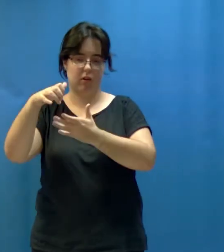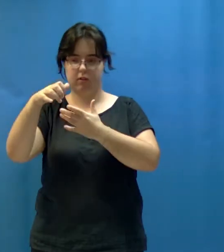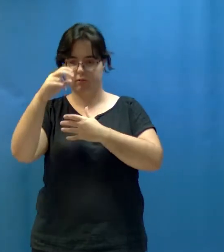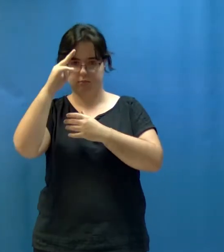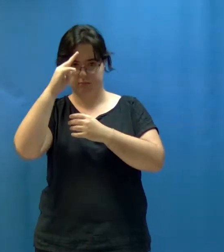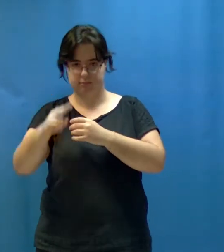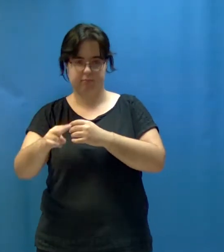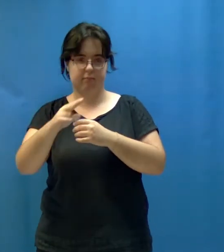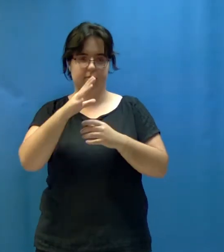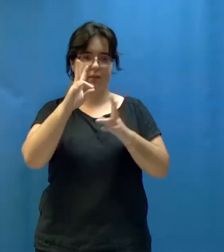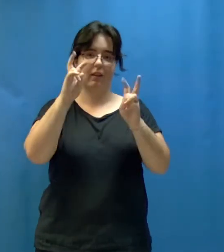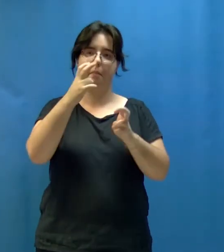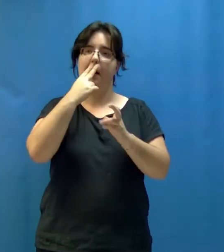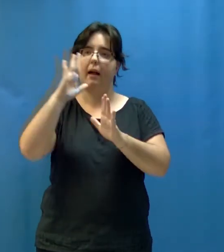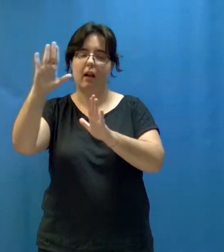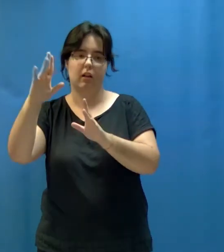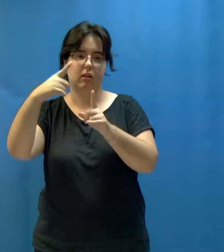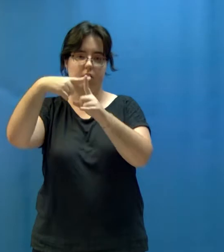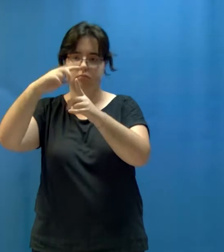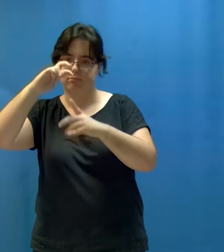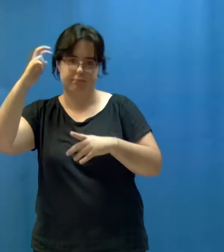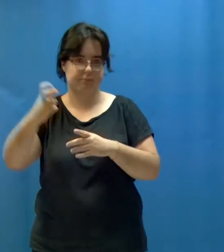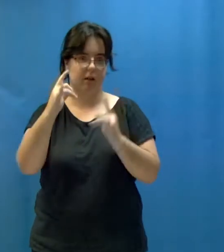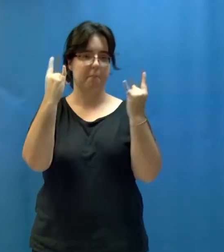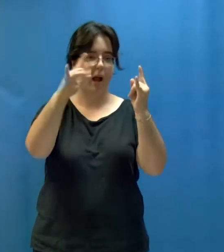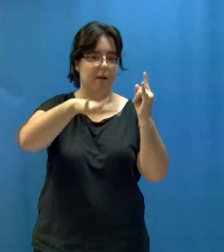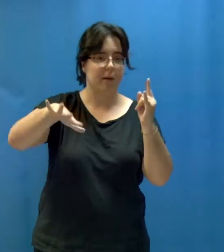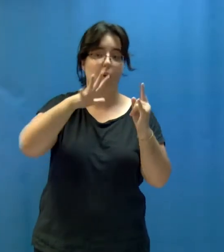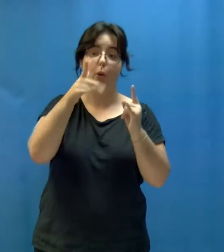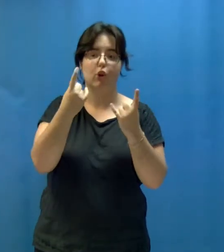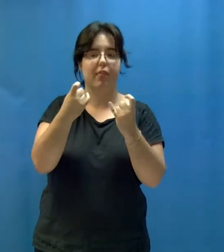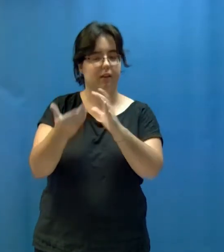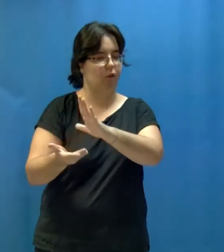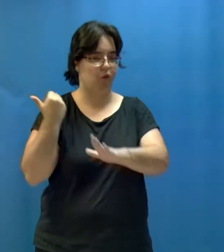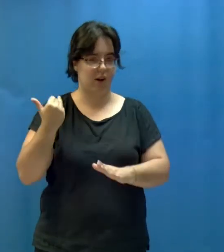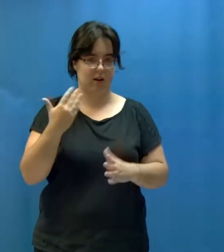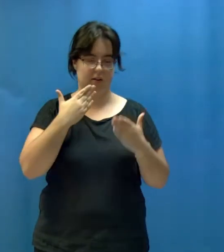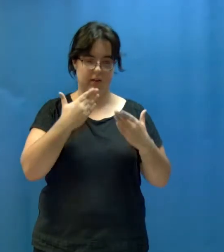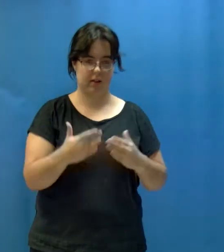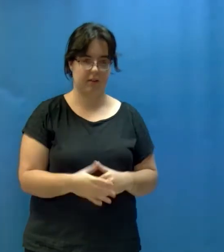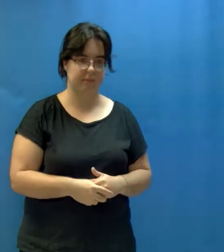als nostres carrers, places o parcs. Per això considerem que és necessària la retirada de la creu. Moltes gràcies.